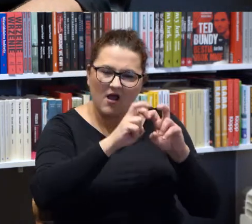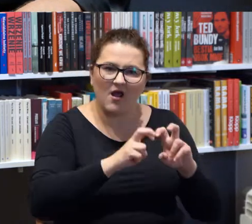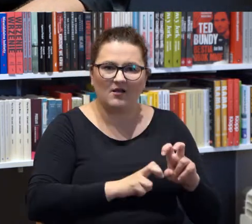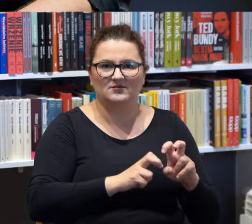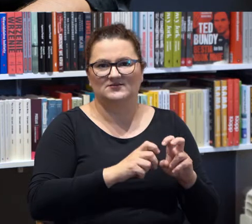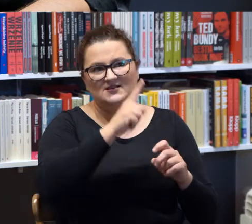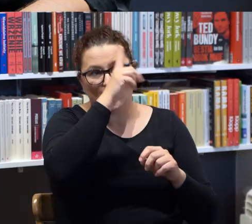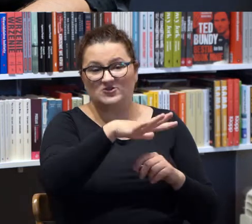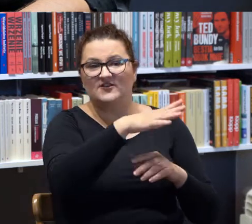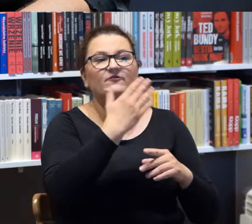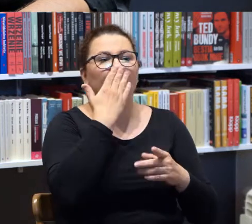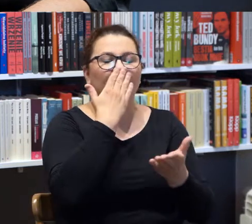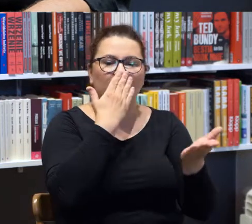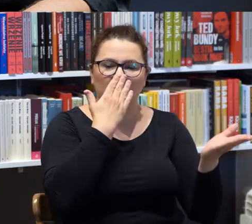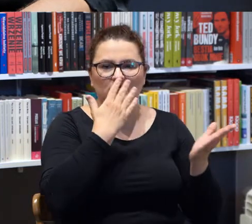się,